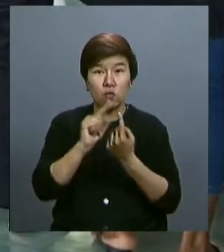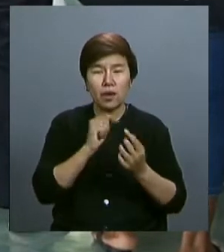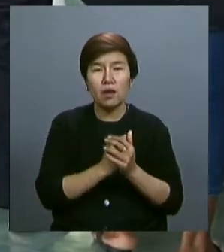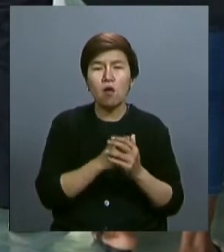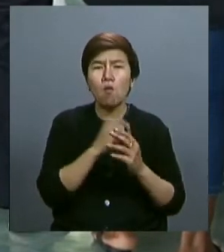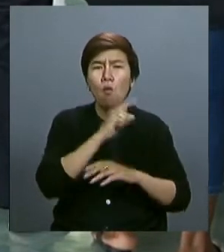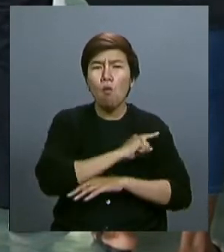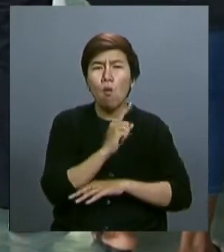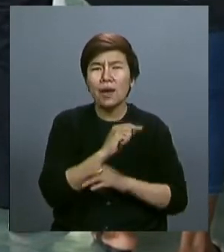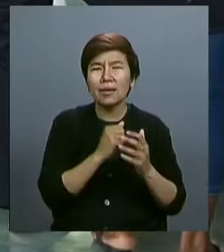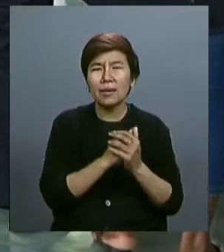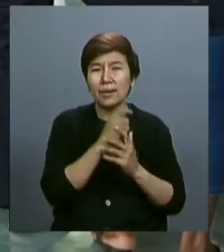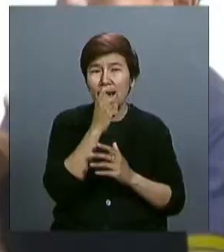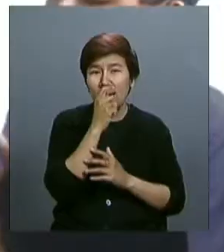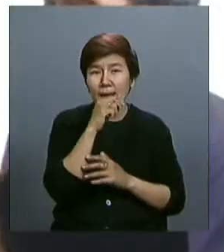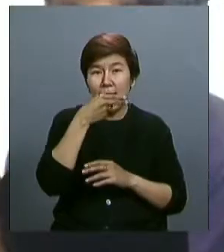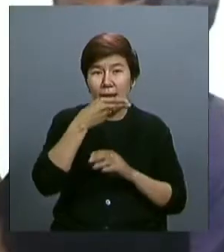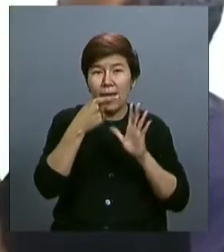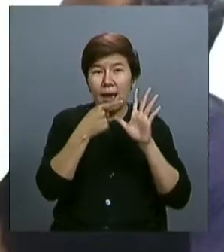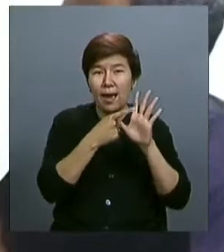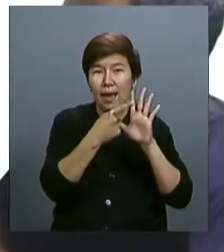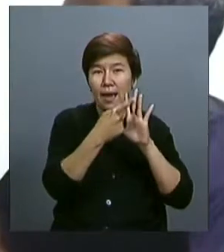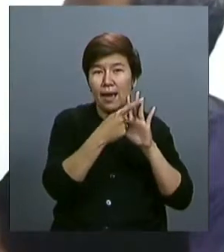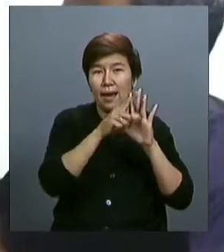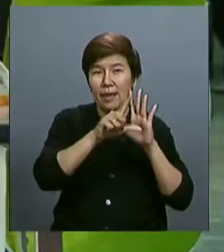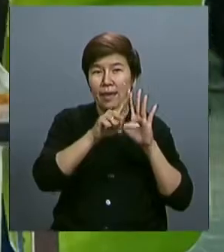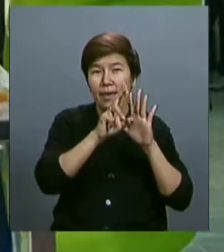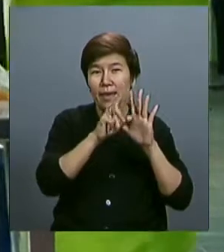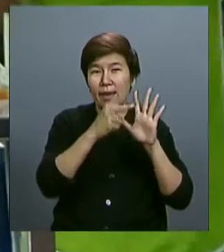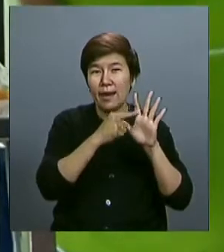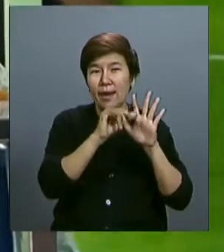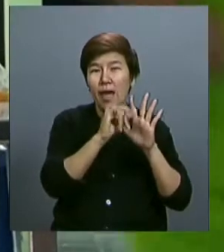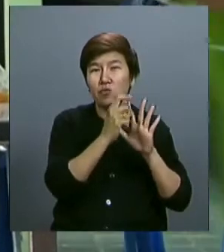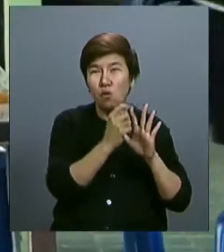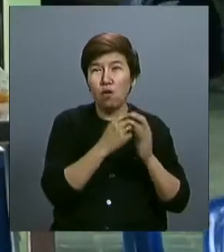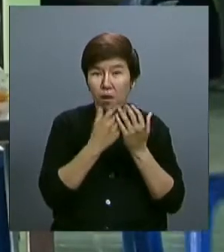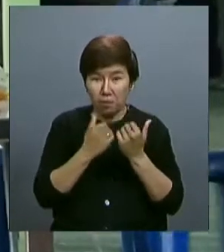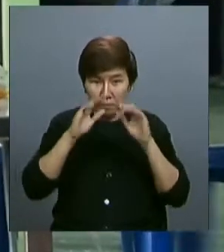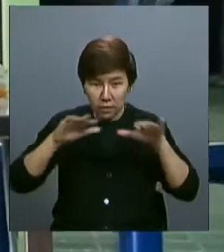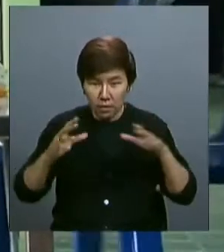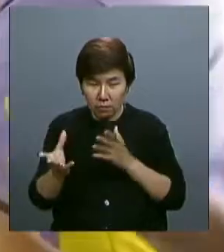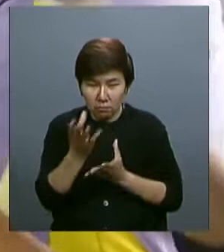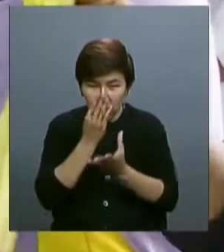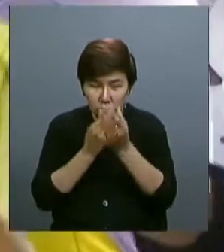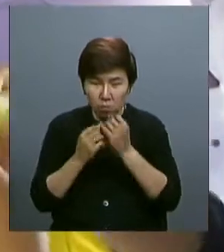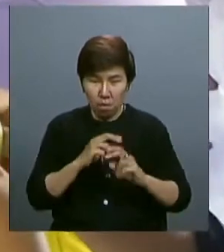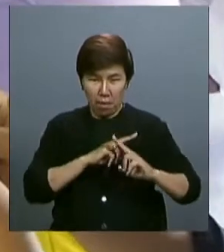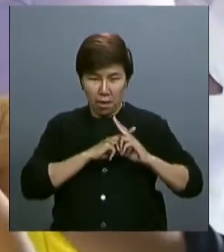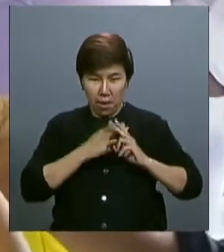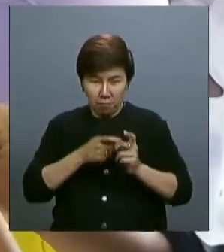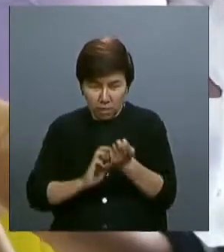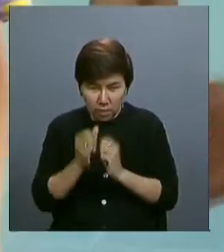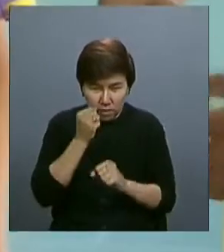มตุ๊กปะนะ การเรียนรู้ของพวกเราครั้งนี้พวกเราได้ลงมือทำด้วยตนเอง